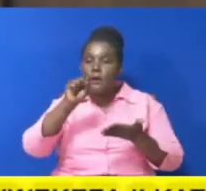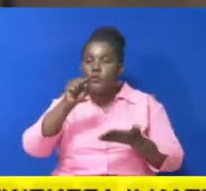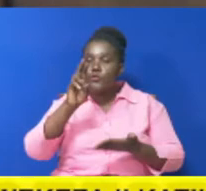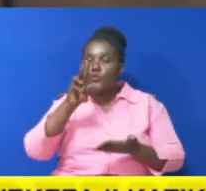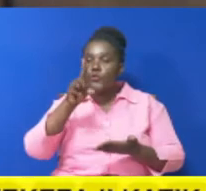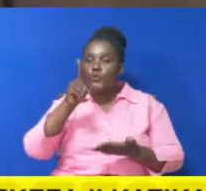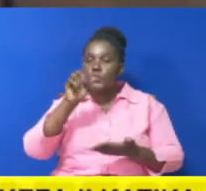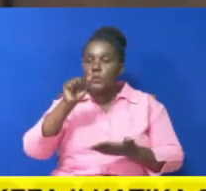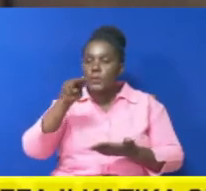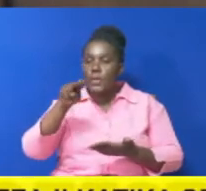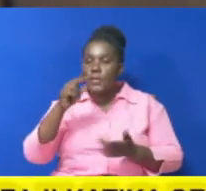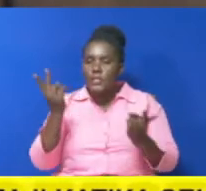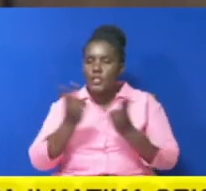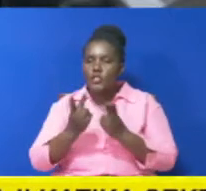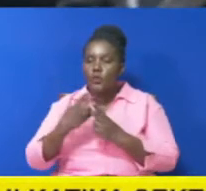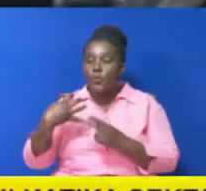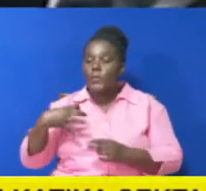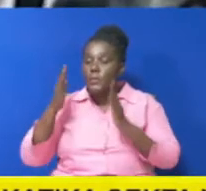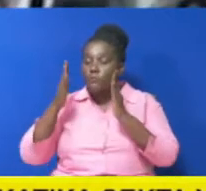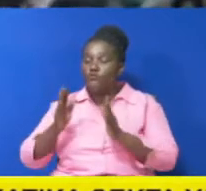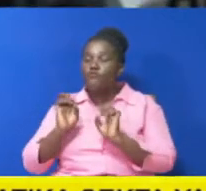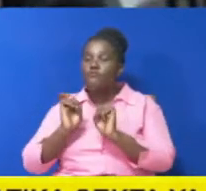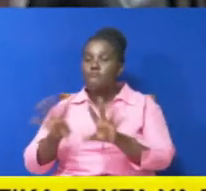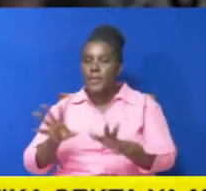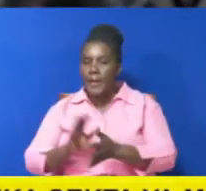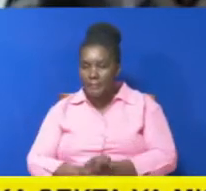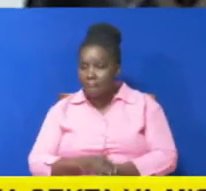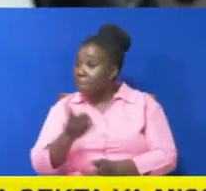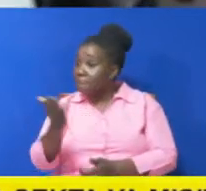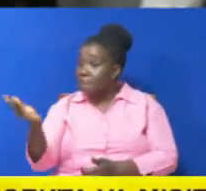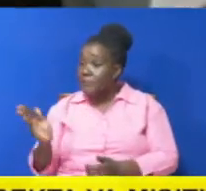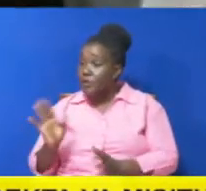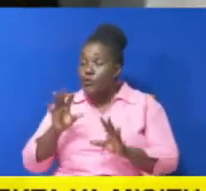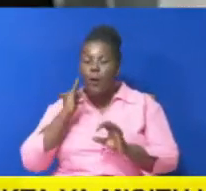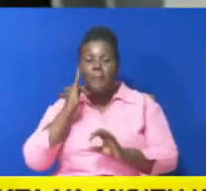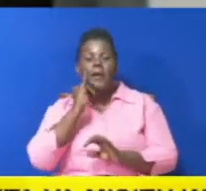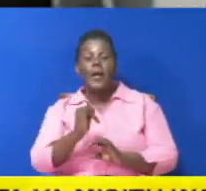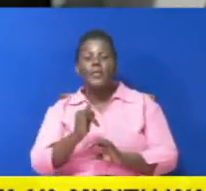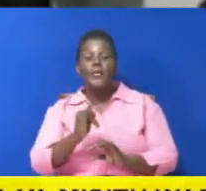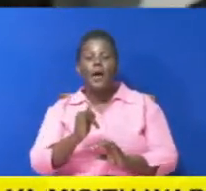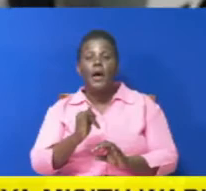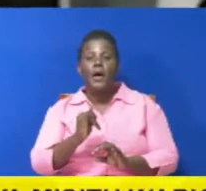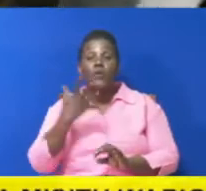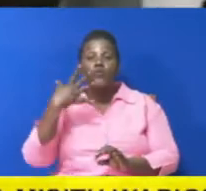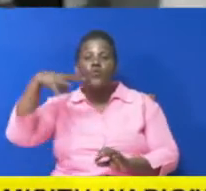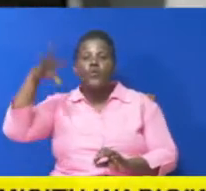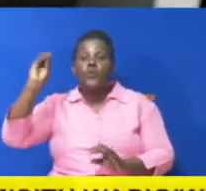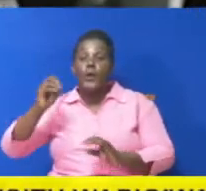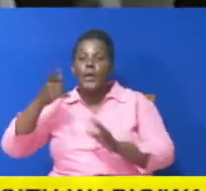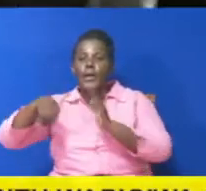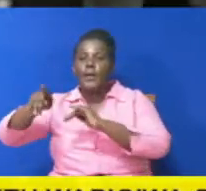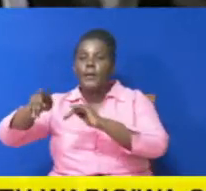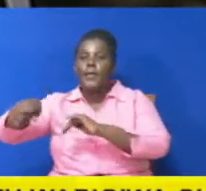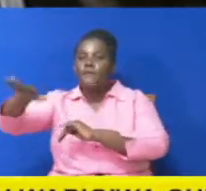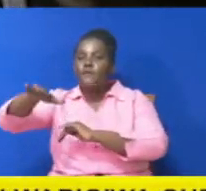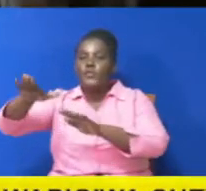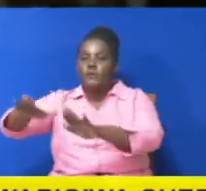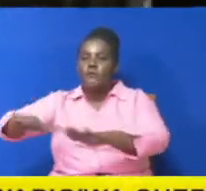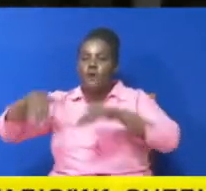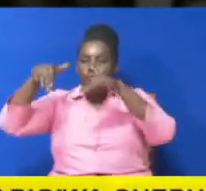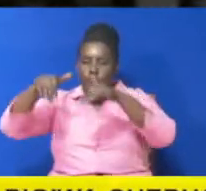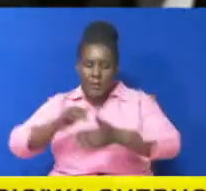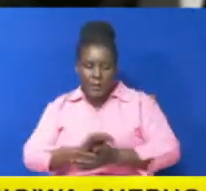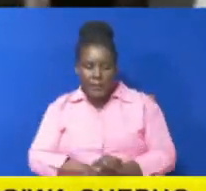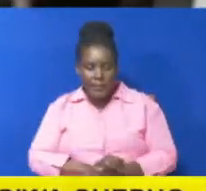waziri mkuu mpya. Watu wanasema hawaondoki bungeni hadi hapo matakwa yao yatakapotimizwa. Al-Kadhimi amesema serikali ya Iraq inapitia kipindi kigumu